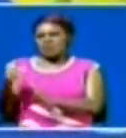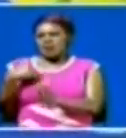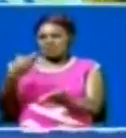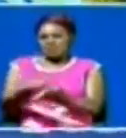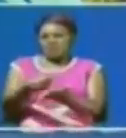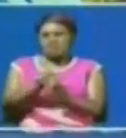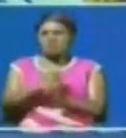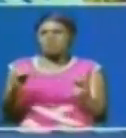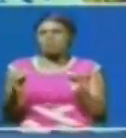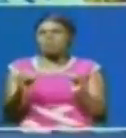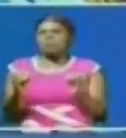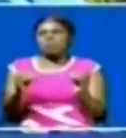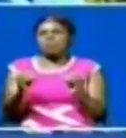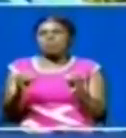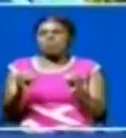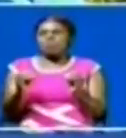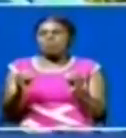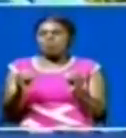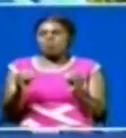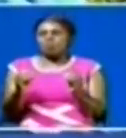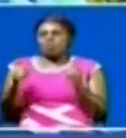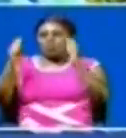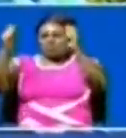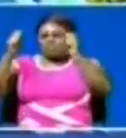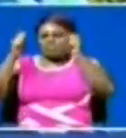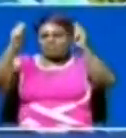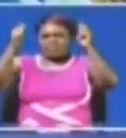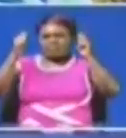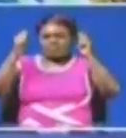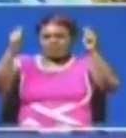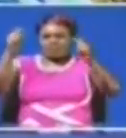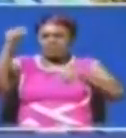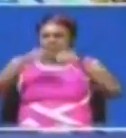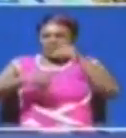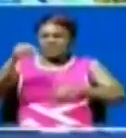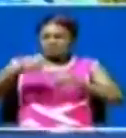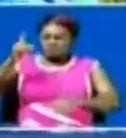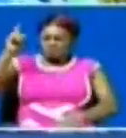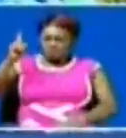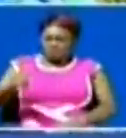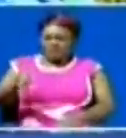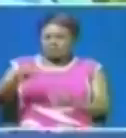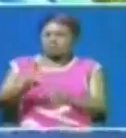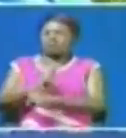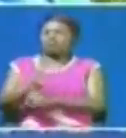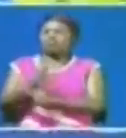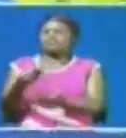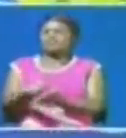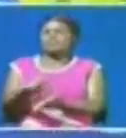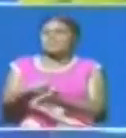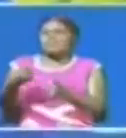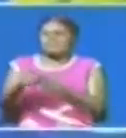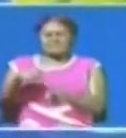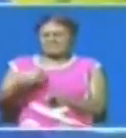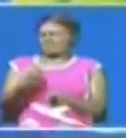pesa ya kuweza kupeana, mkijua election yoyote lazima watu watumie pesa.